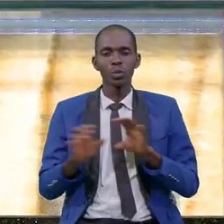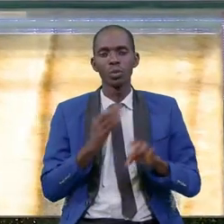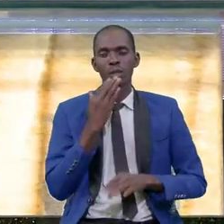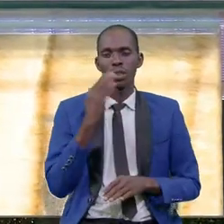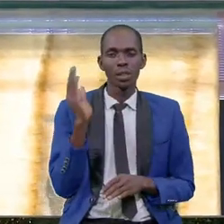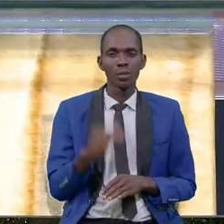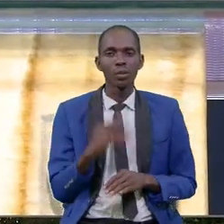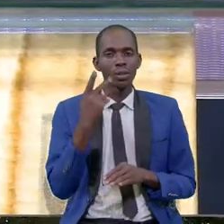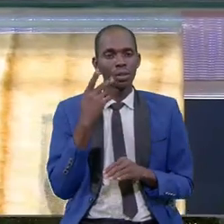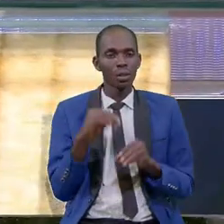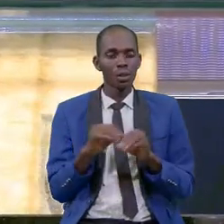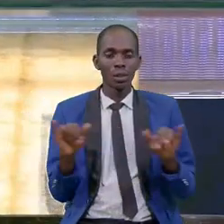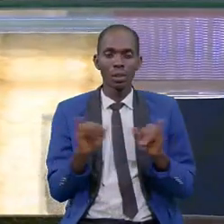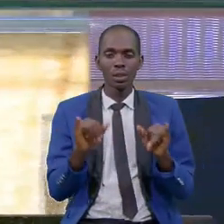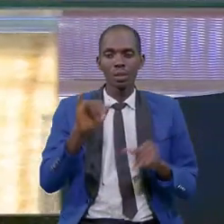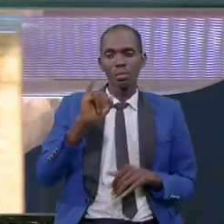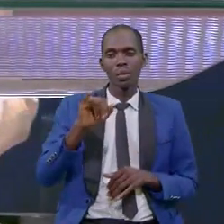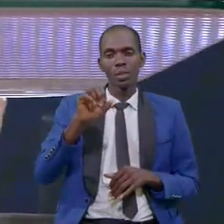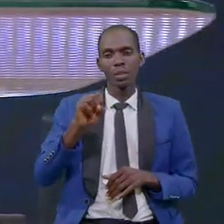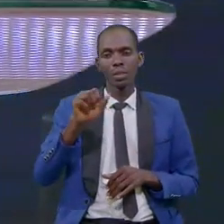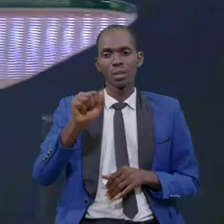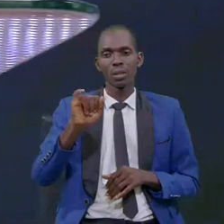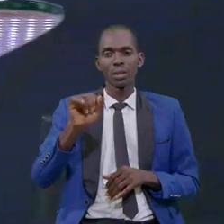mal. Nous avons Ésaïe